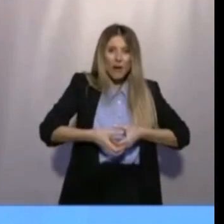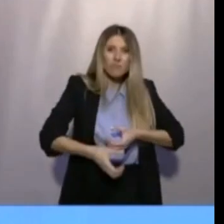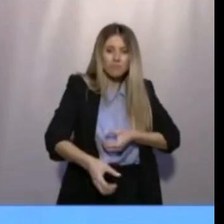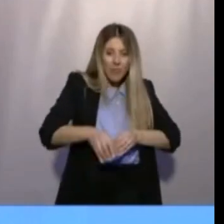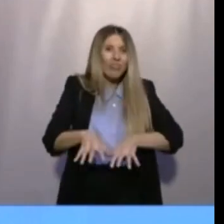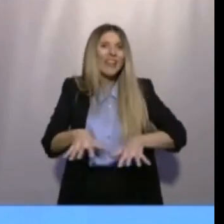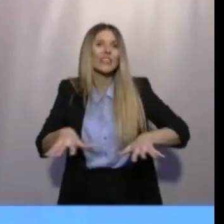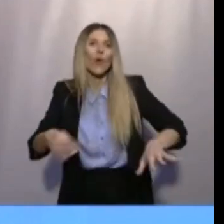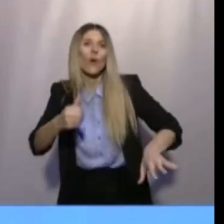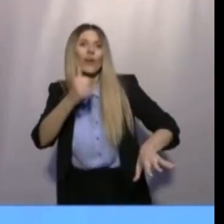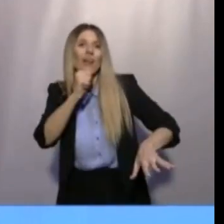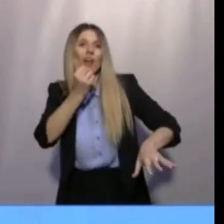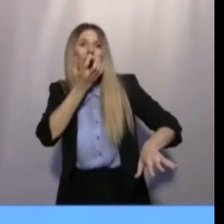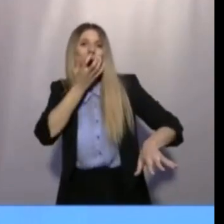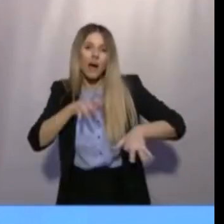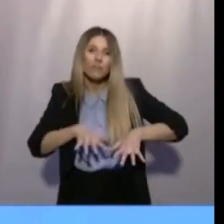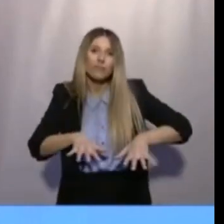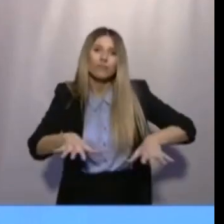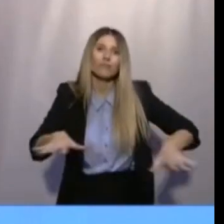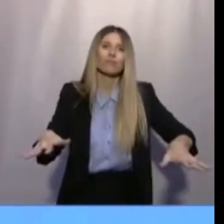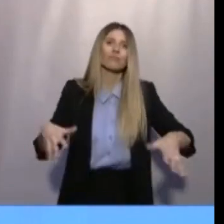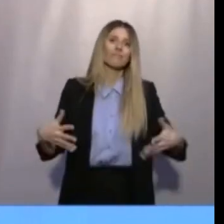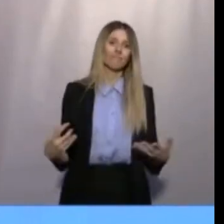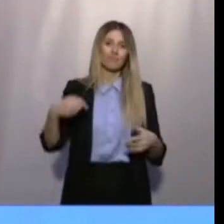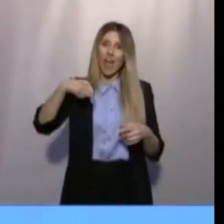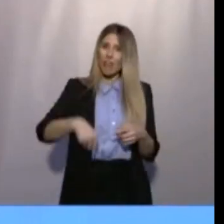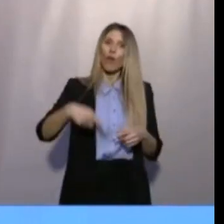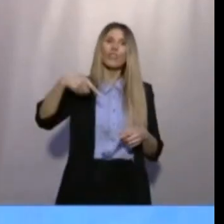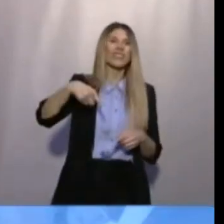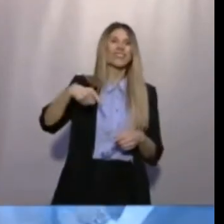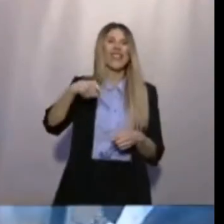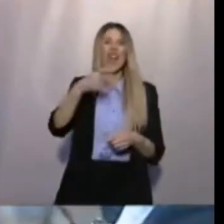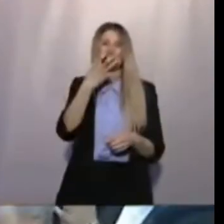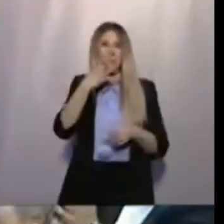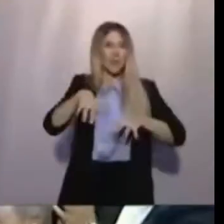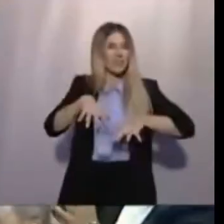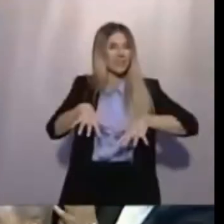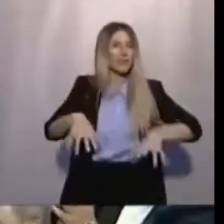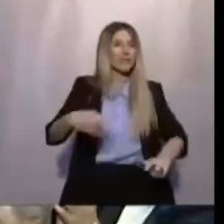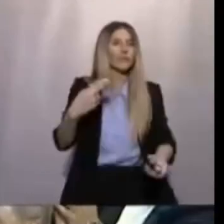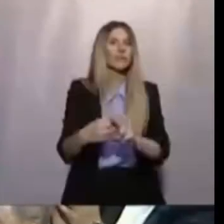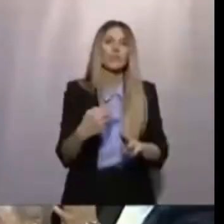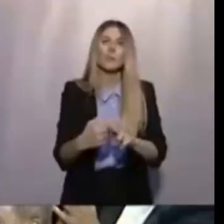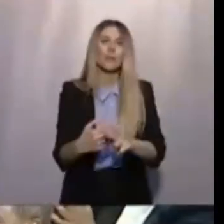βρούμε άλλους ενεργειακούς τρόπους προκειμένου να εξασφαλίσουμε ότι η